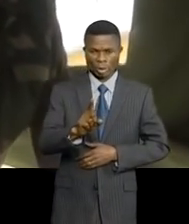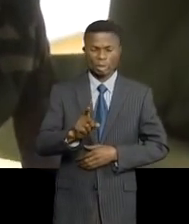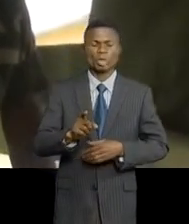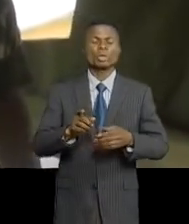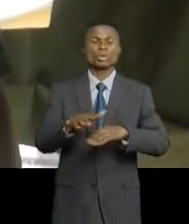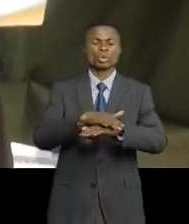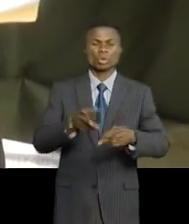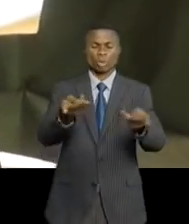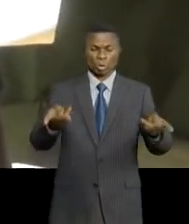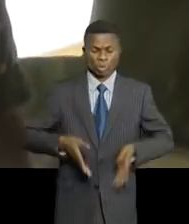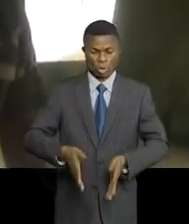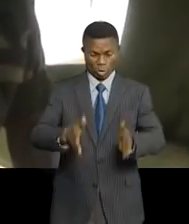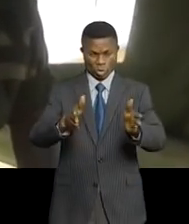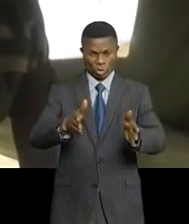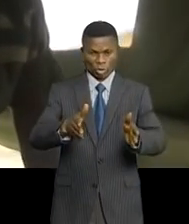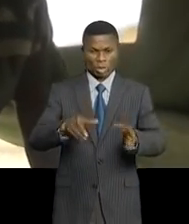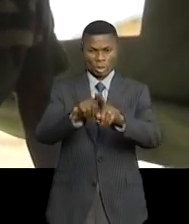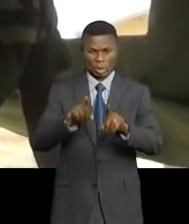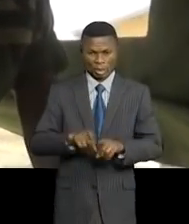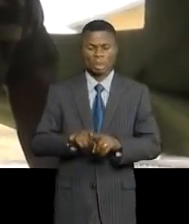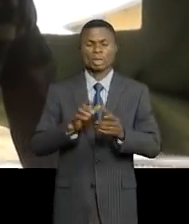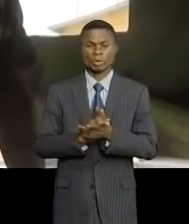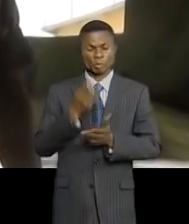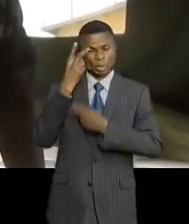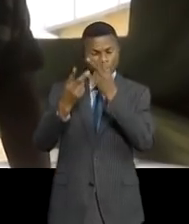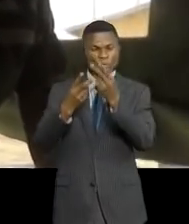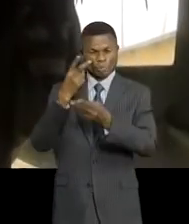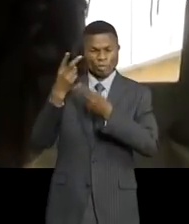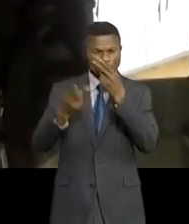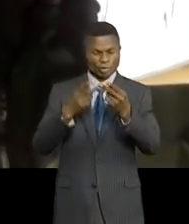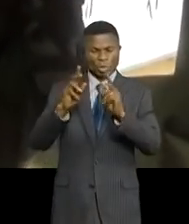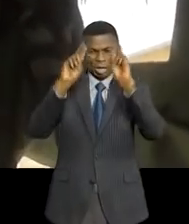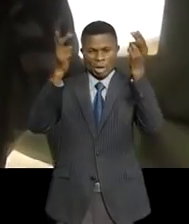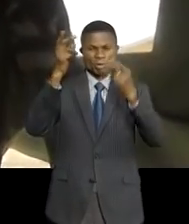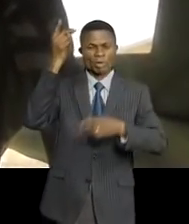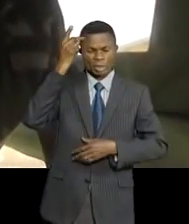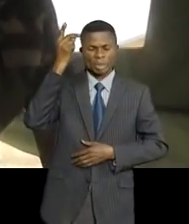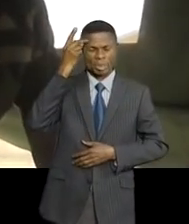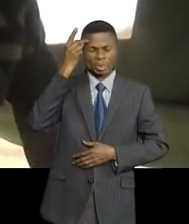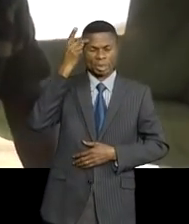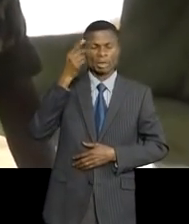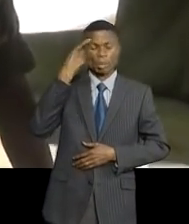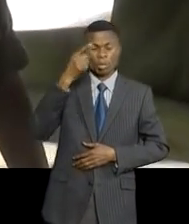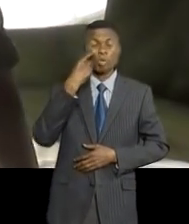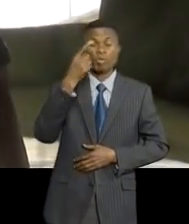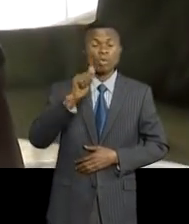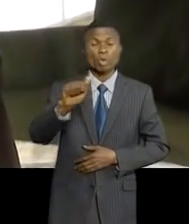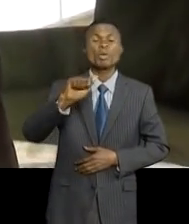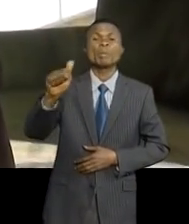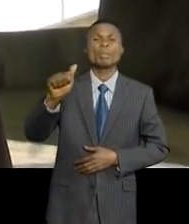sur la route et fera un tour, un rond de la ville de Kinshasa pour palper du